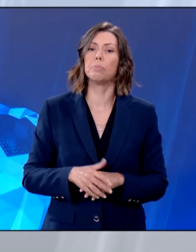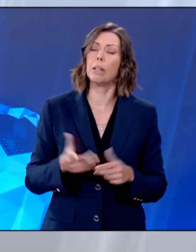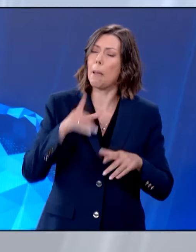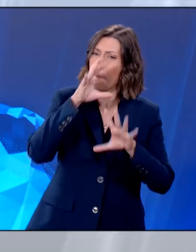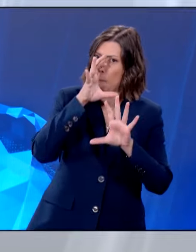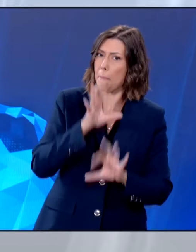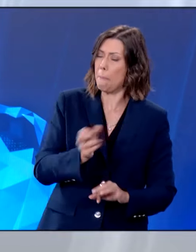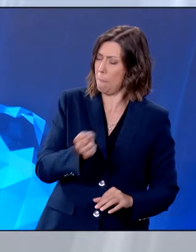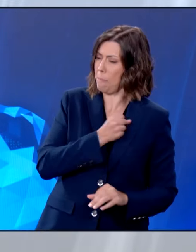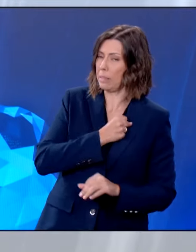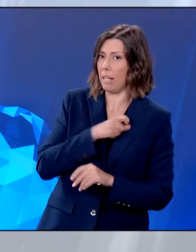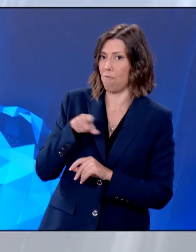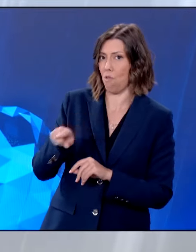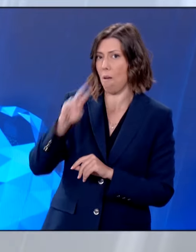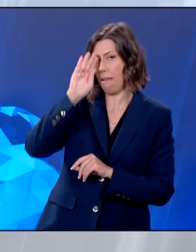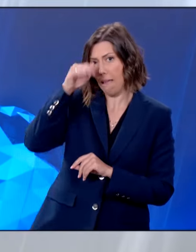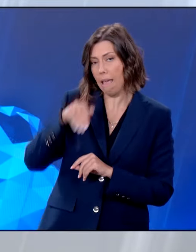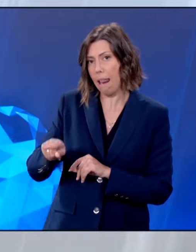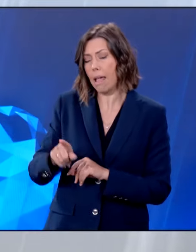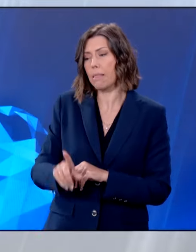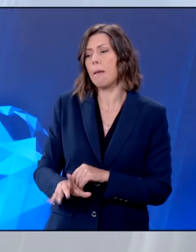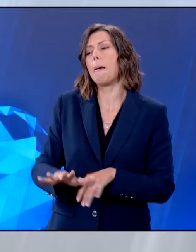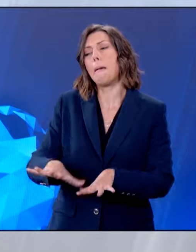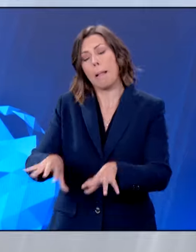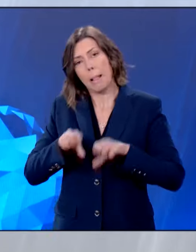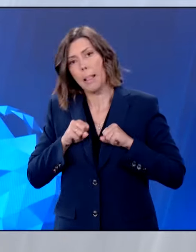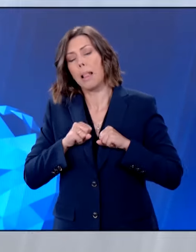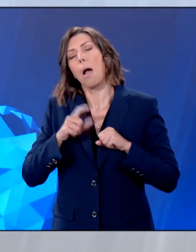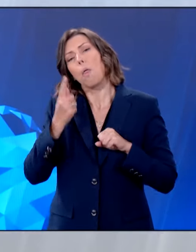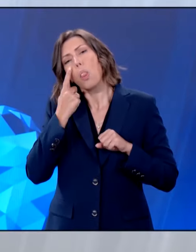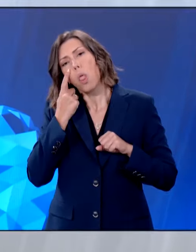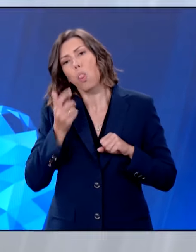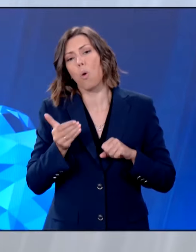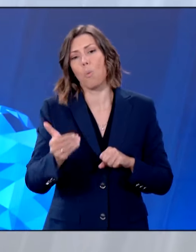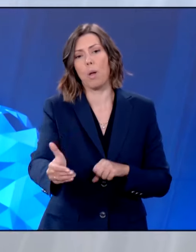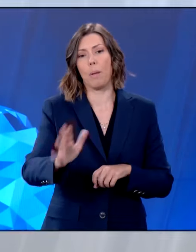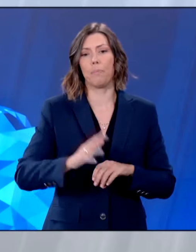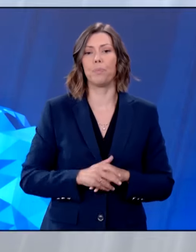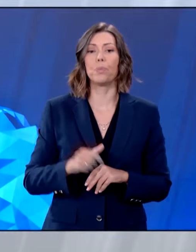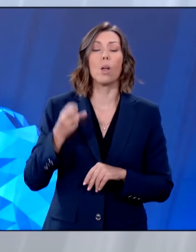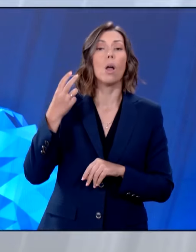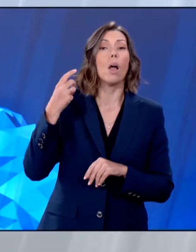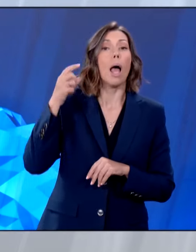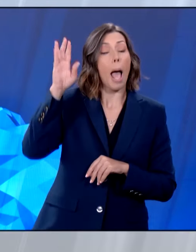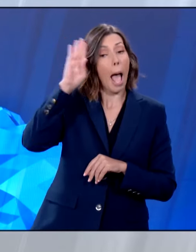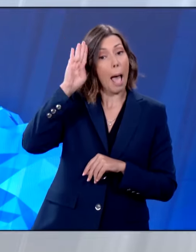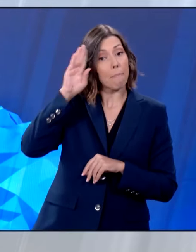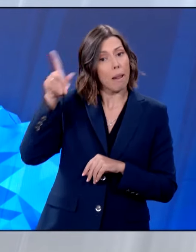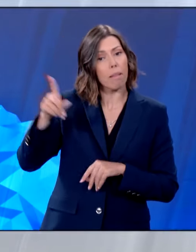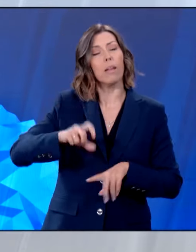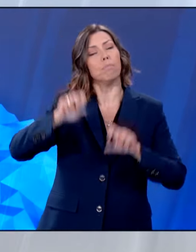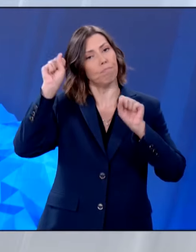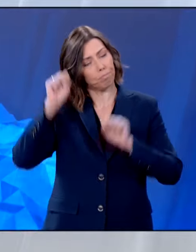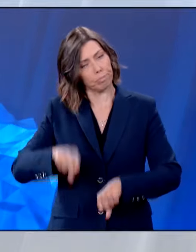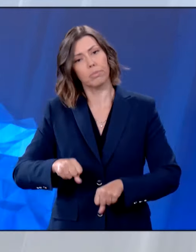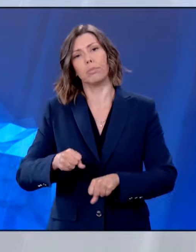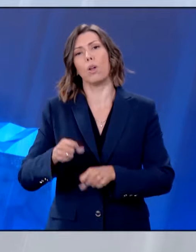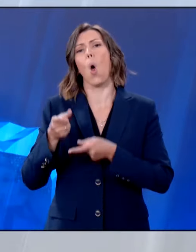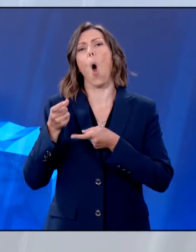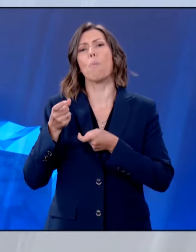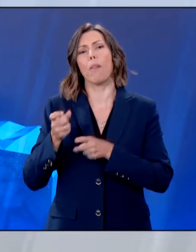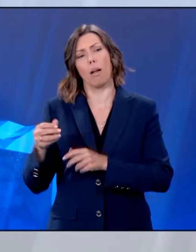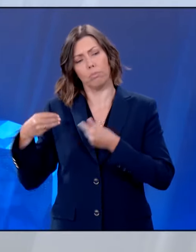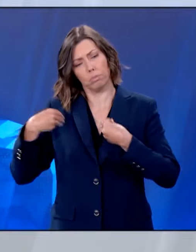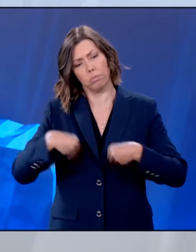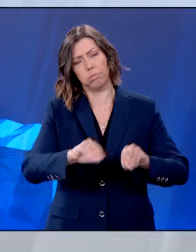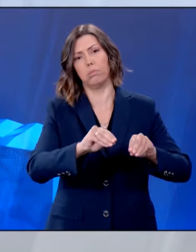That's my expectation, but we'll see. Η Ουάσιγκτον ενέτεινε πωλήσεις όπλων ύψους άνω των 20 δισεκατομμυρίων δολαρίων στο Ισραήλ,